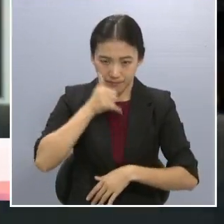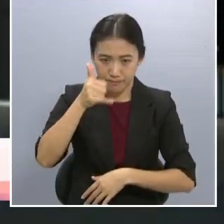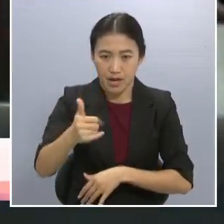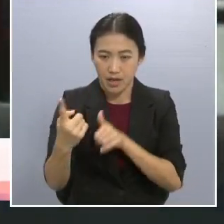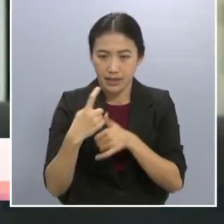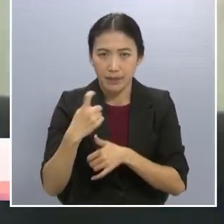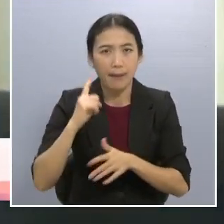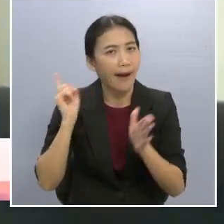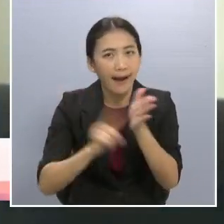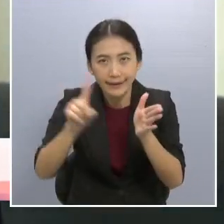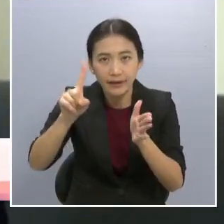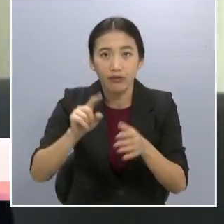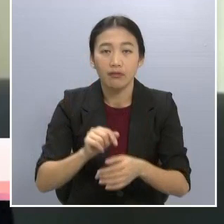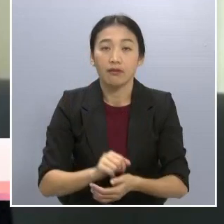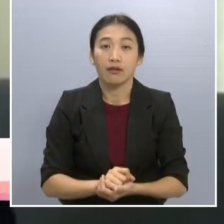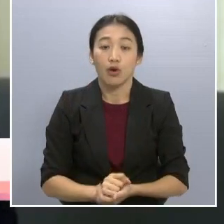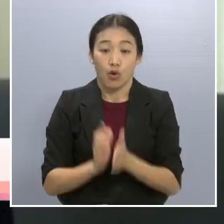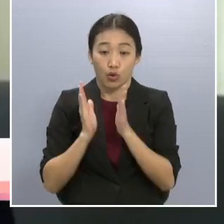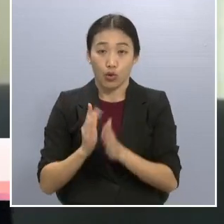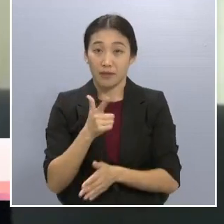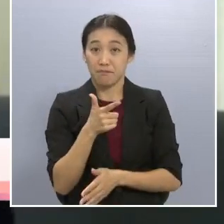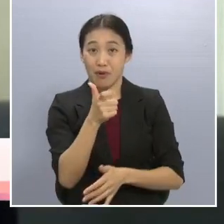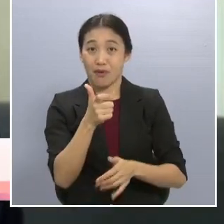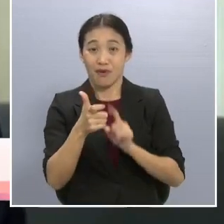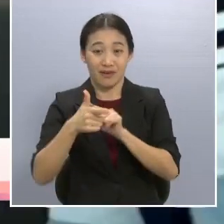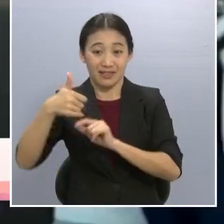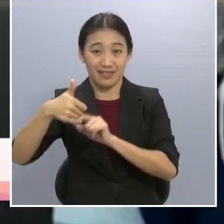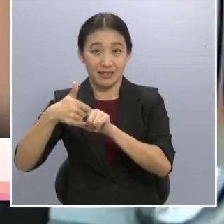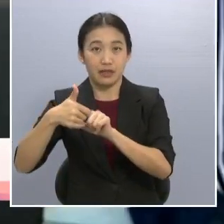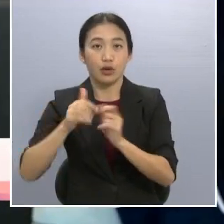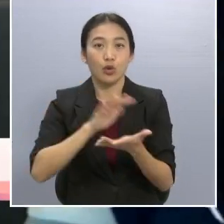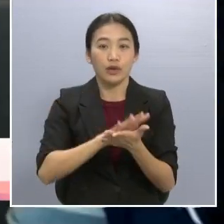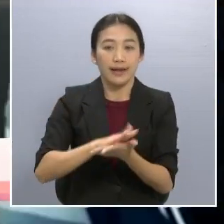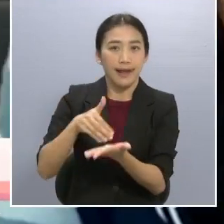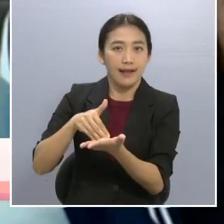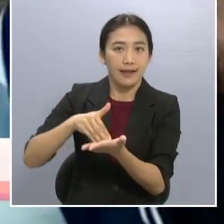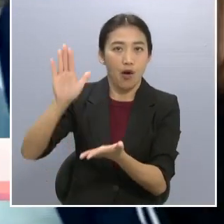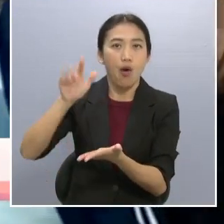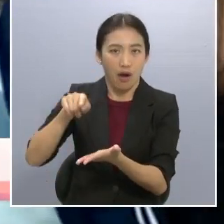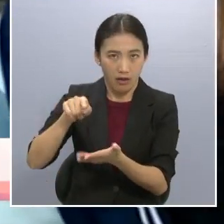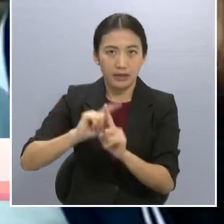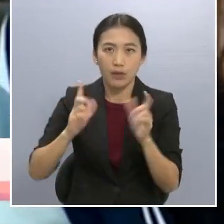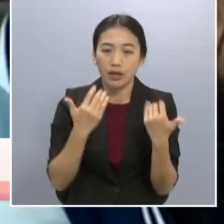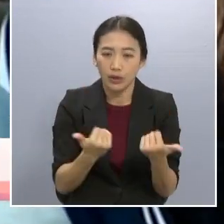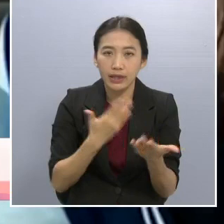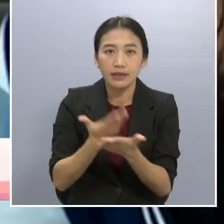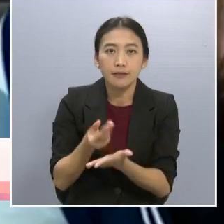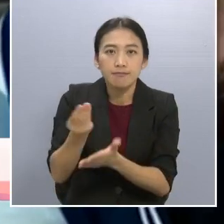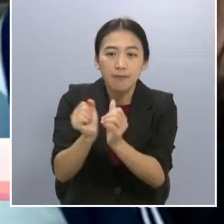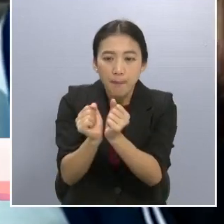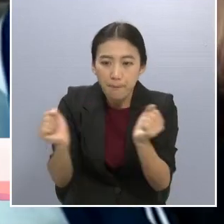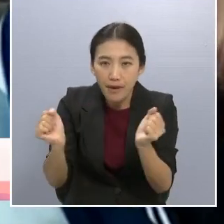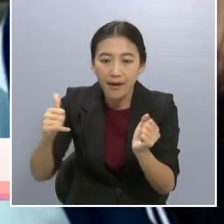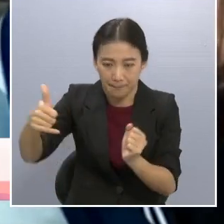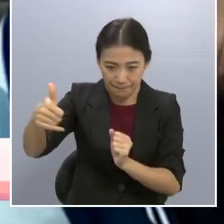ตุทางโรงเรียนนั้นไล่ออกนะฮะแต่ว่าตอนนี้เด็กคนนั้นถูกประกันตัวออกมาสู้คดีซึ่งตอนแรกตำรวจสรุปสำนวน